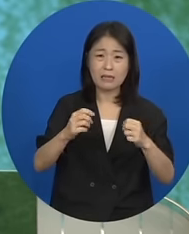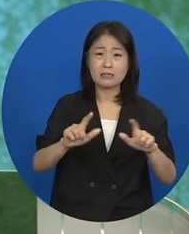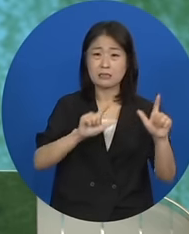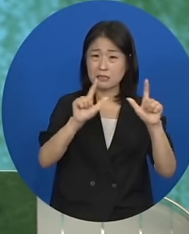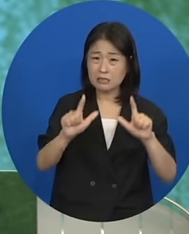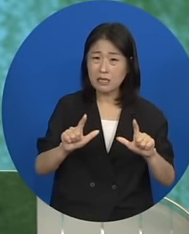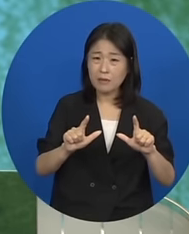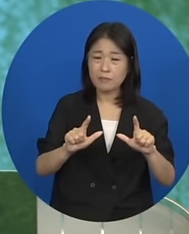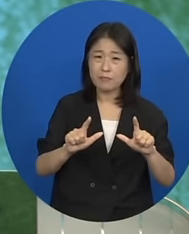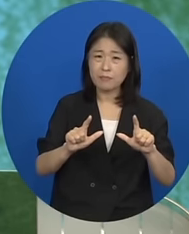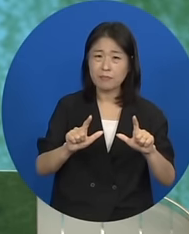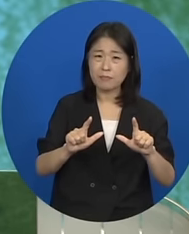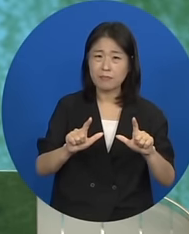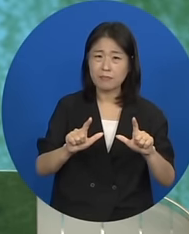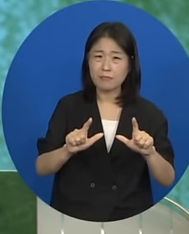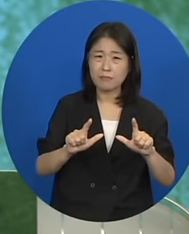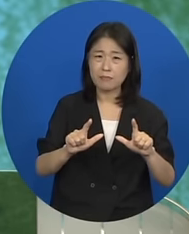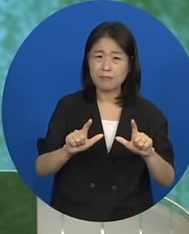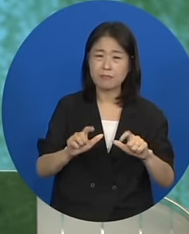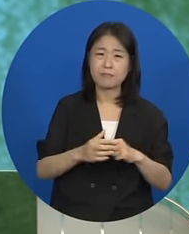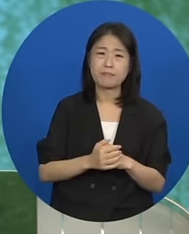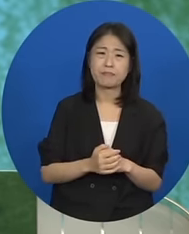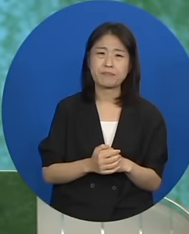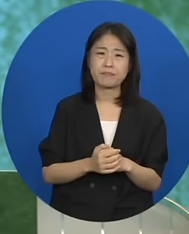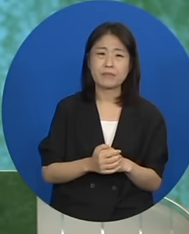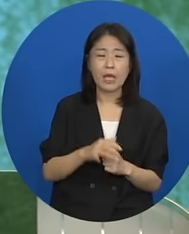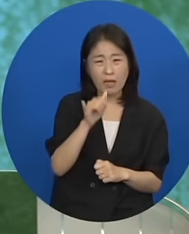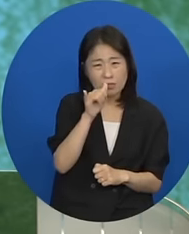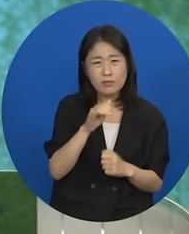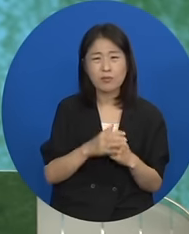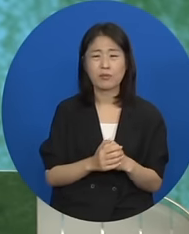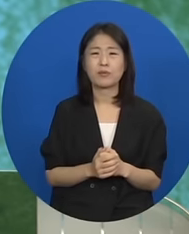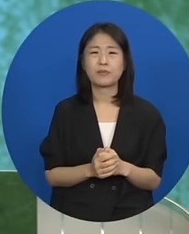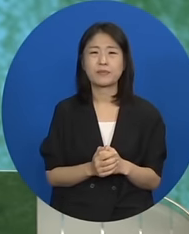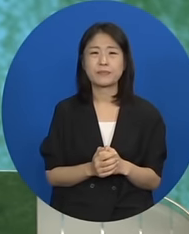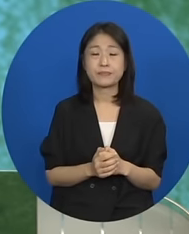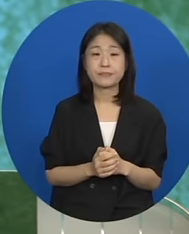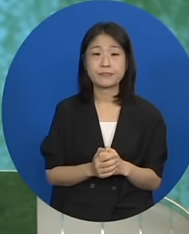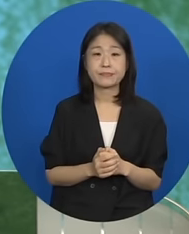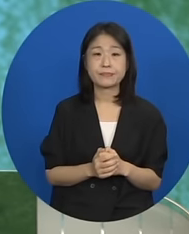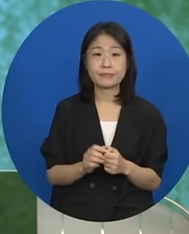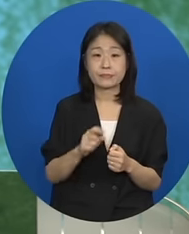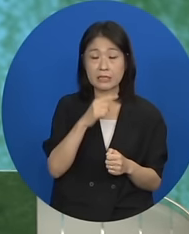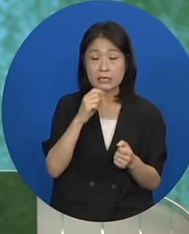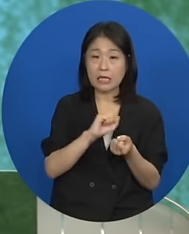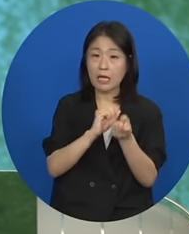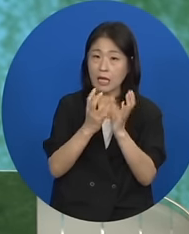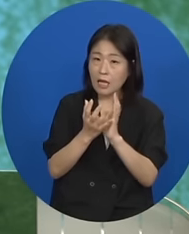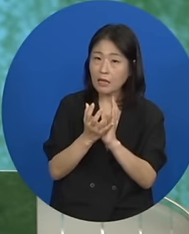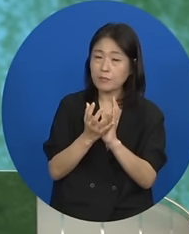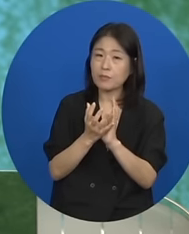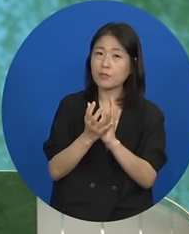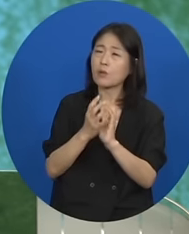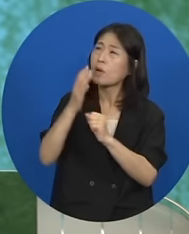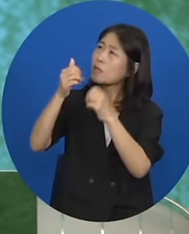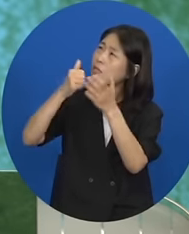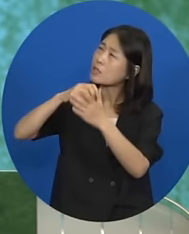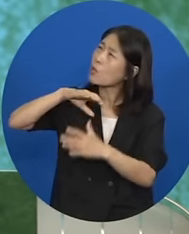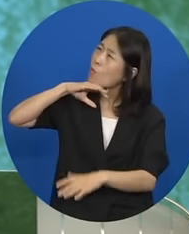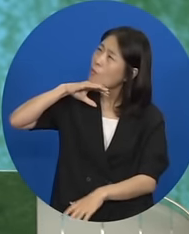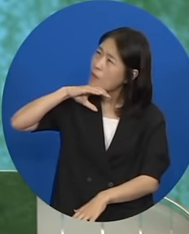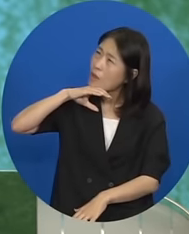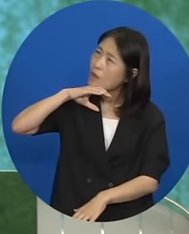분들이 계실지도 모르겠습니다 그래서이 장미가 장미꽃이 하나님께 원망을 했는데 하나님께서